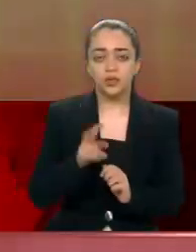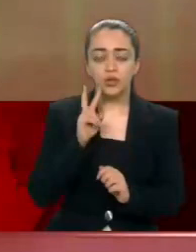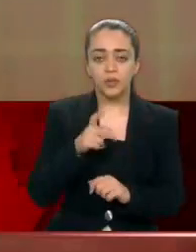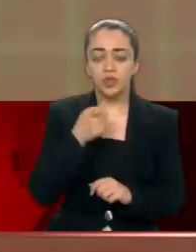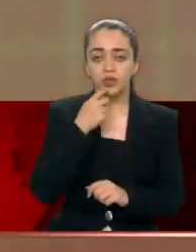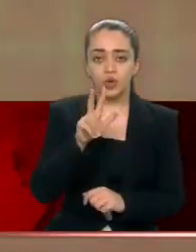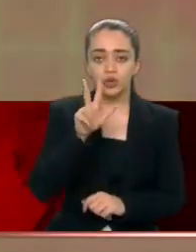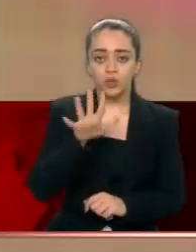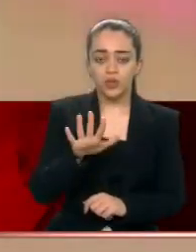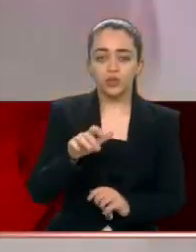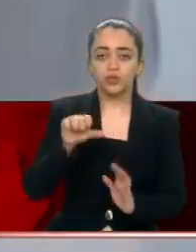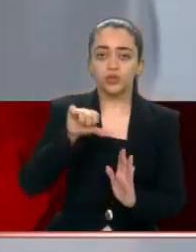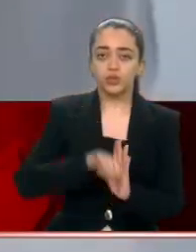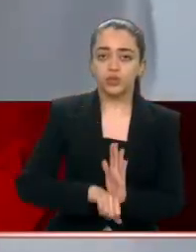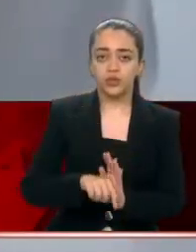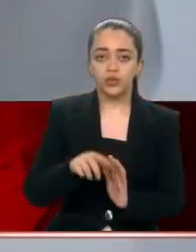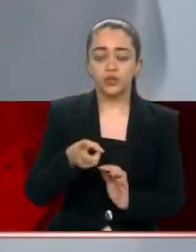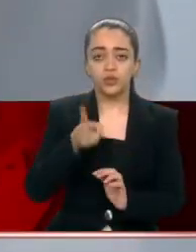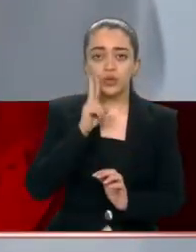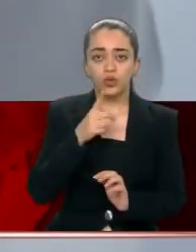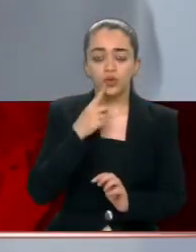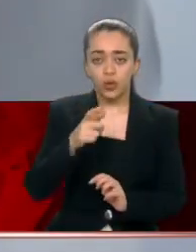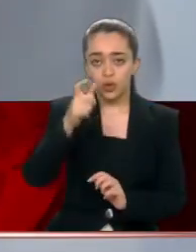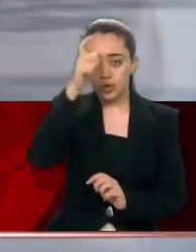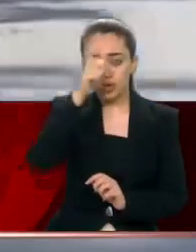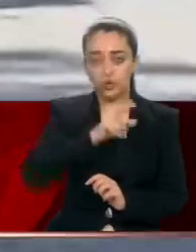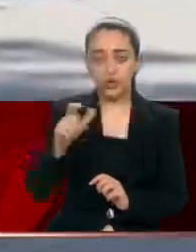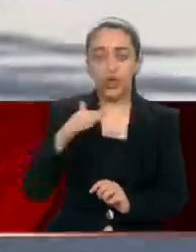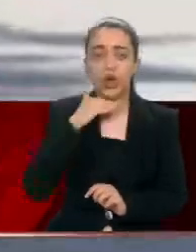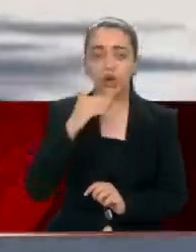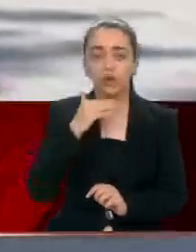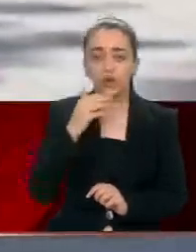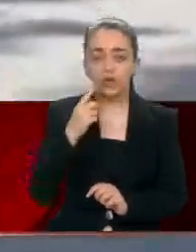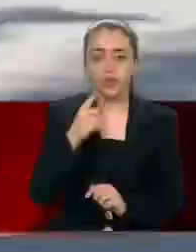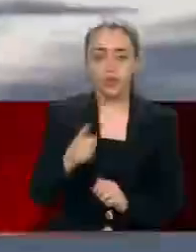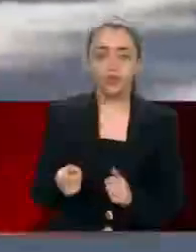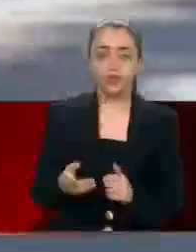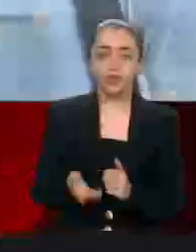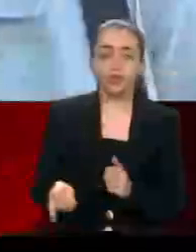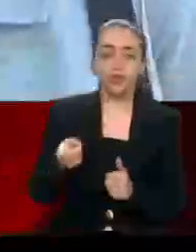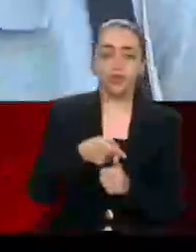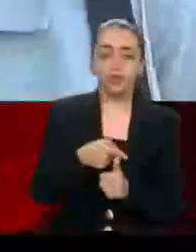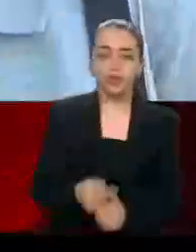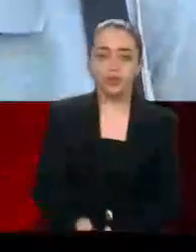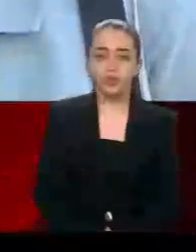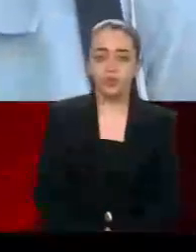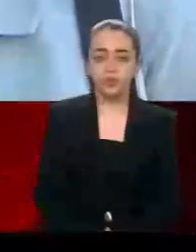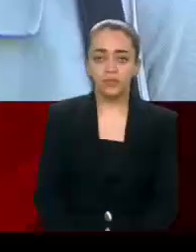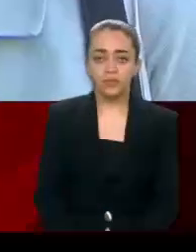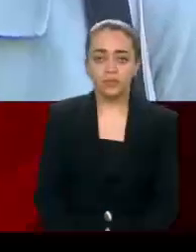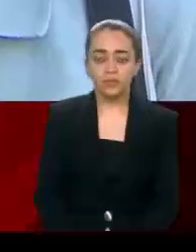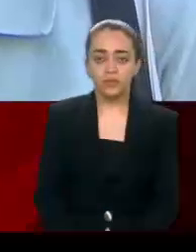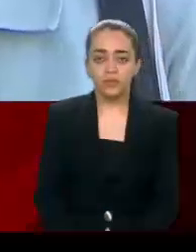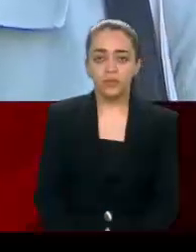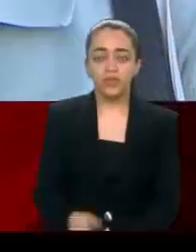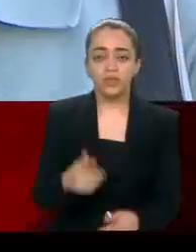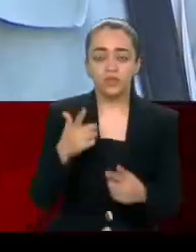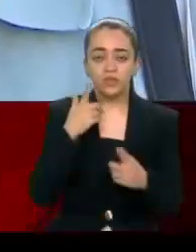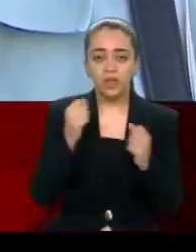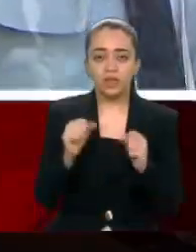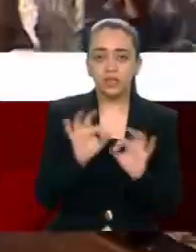yaşı 35'lere düştü. Son verilerle Türkiye Avrupa ülkelerinin önüne geçti. Malum sağlıksız da besleniyoruz.